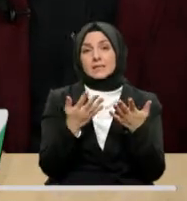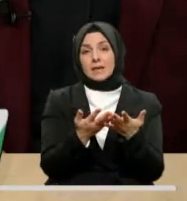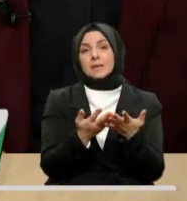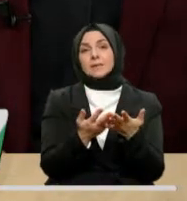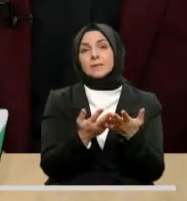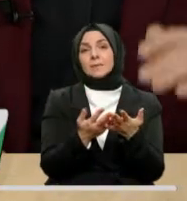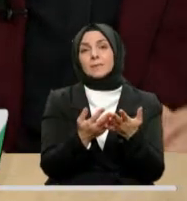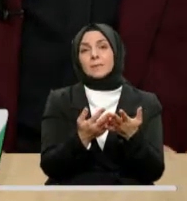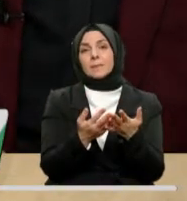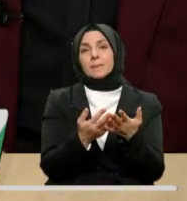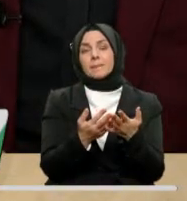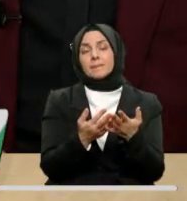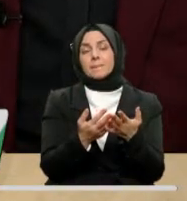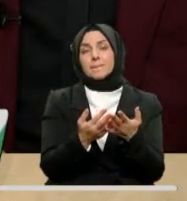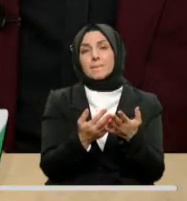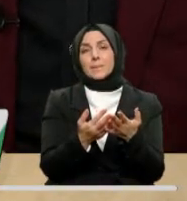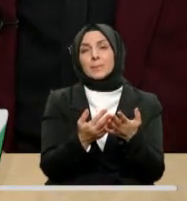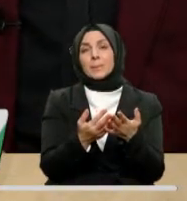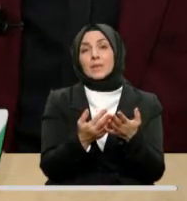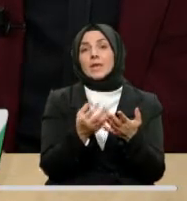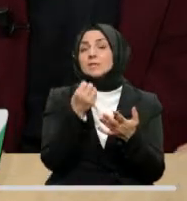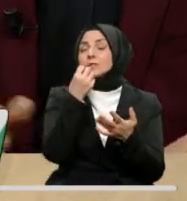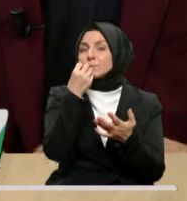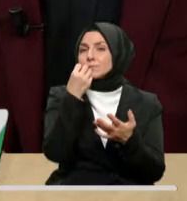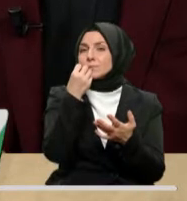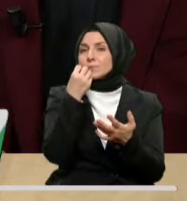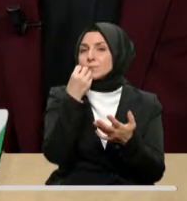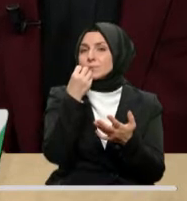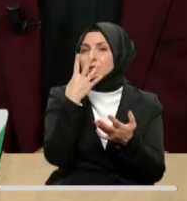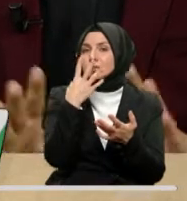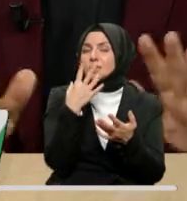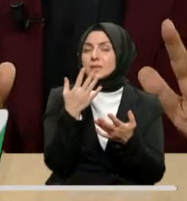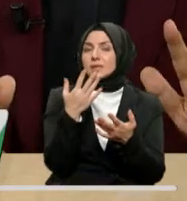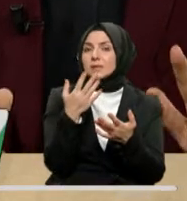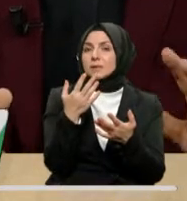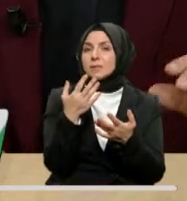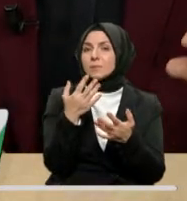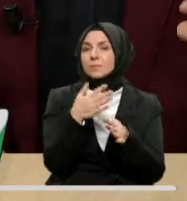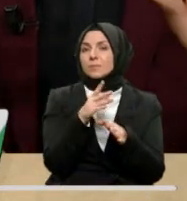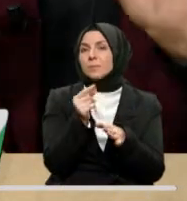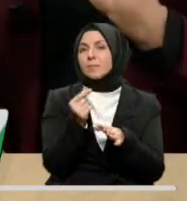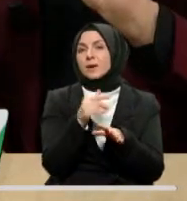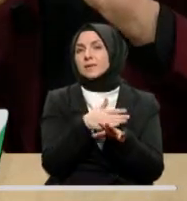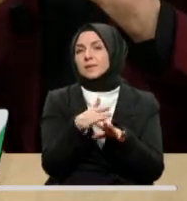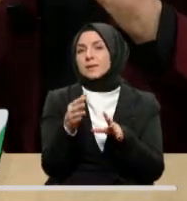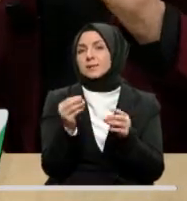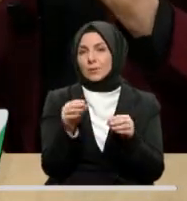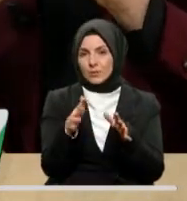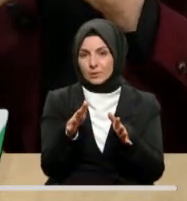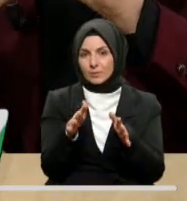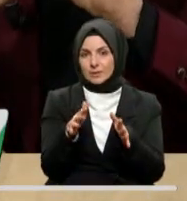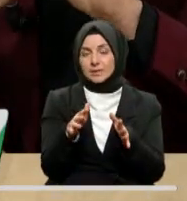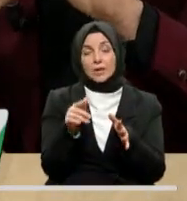şu şekilde dörtlü geçecekler mi artık ağaçların çiçeklenmesi falan geçmiyor yaza tomurcukların